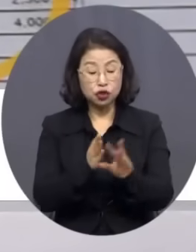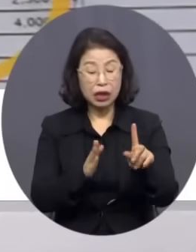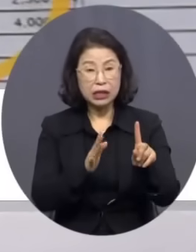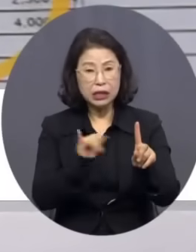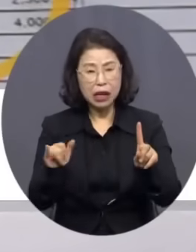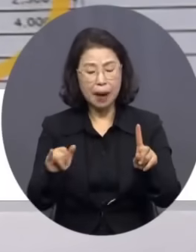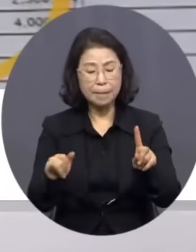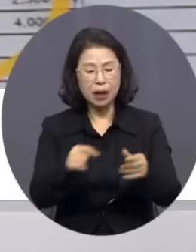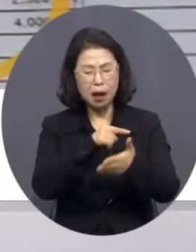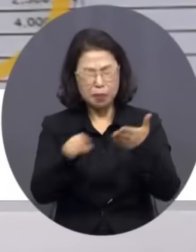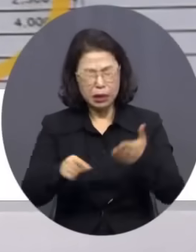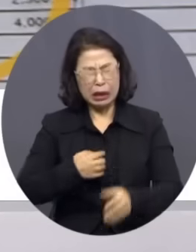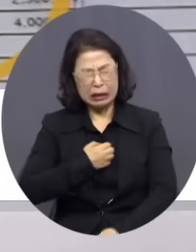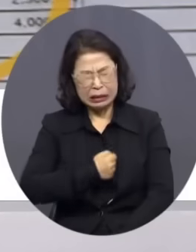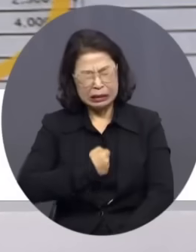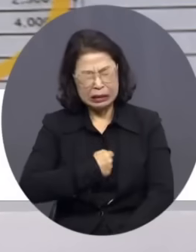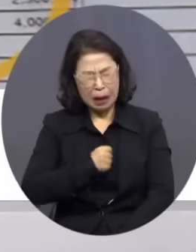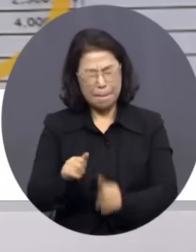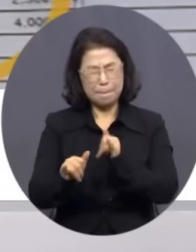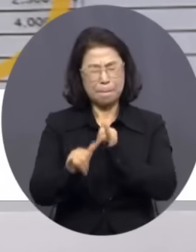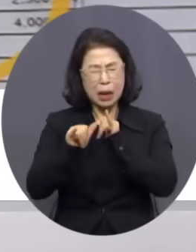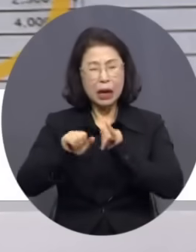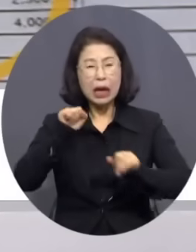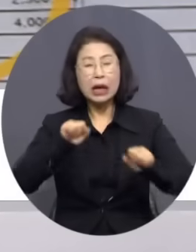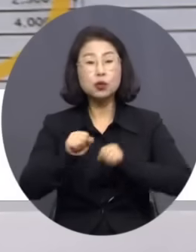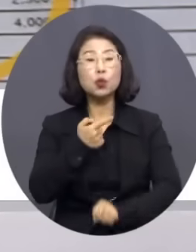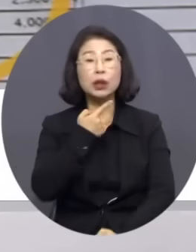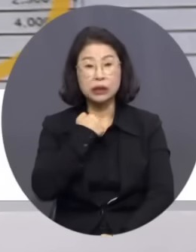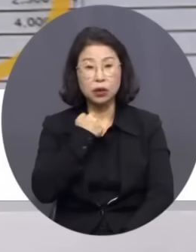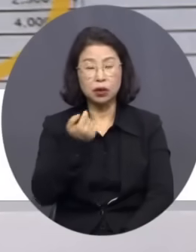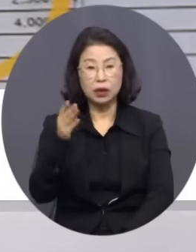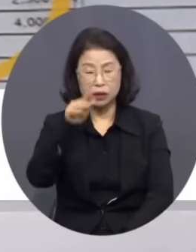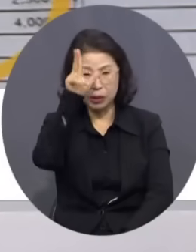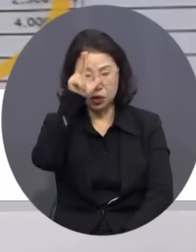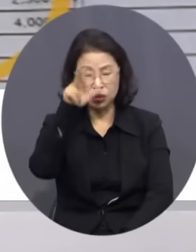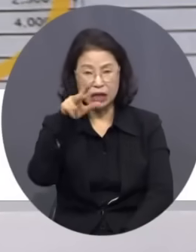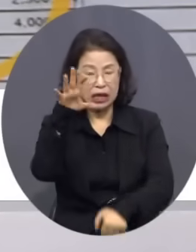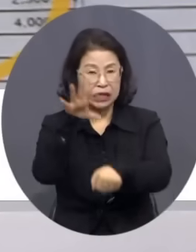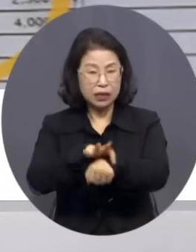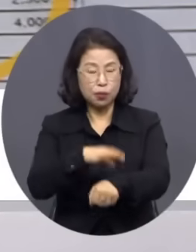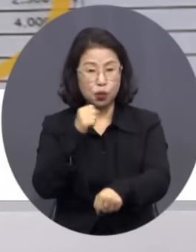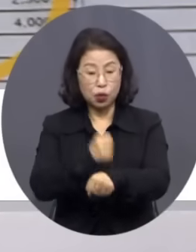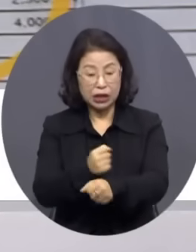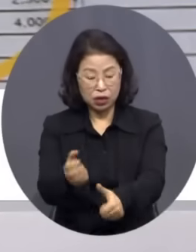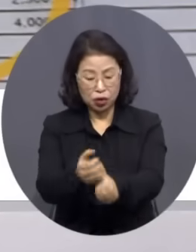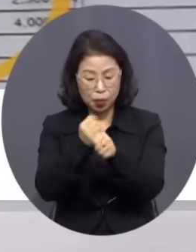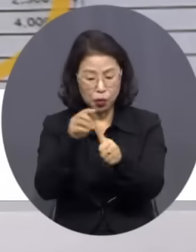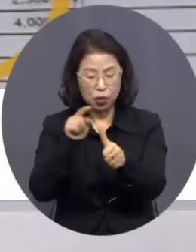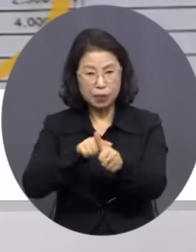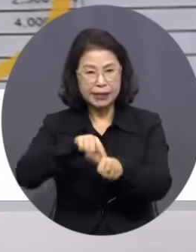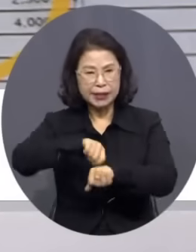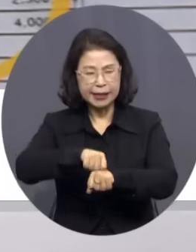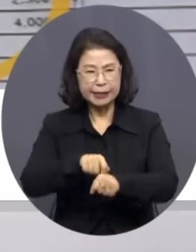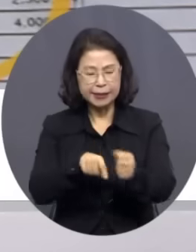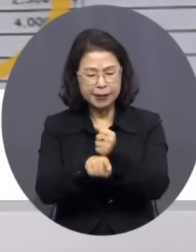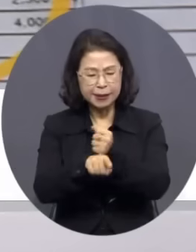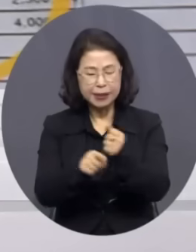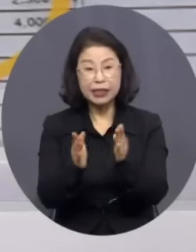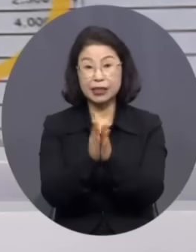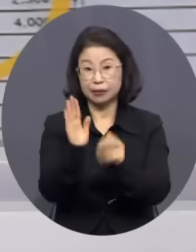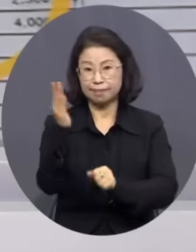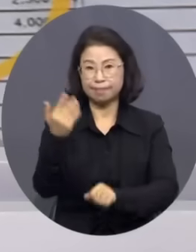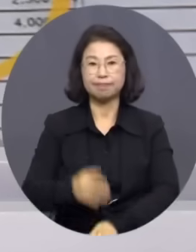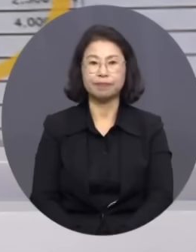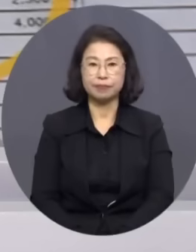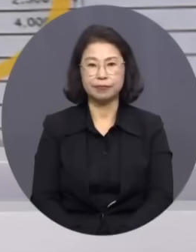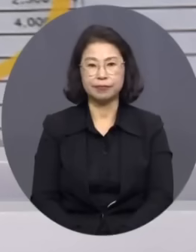그 피해로 목숨까지 끊으려 했는데 이 경찰이 체포영장을 받아 검거하며 강제 수사에 들어갔습니다.